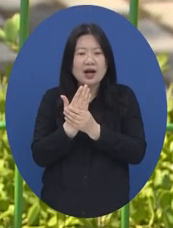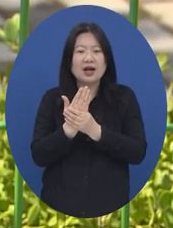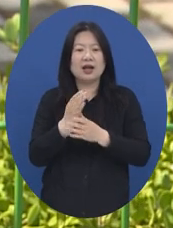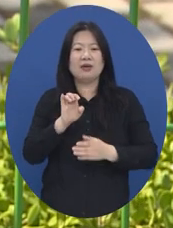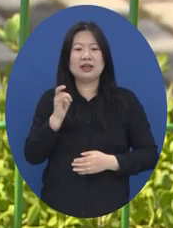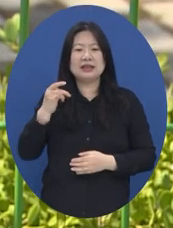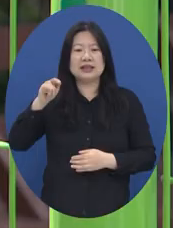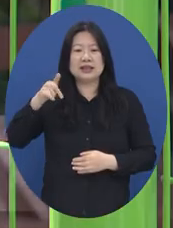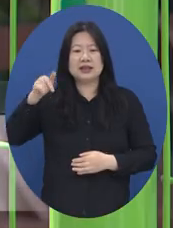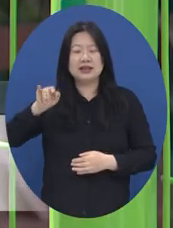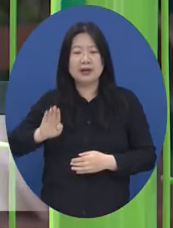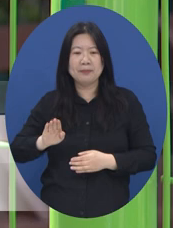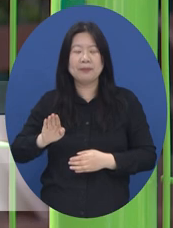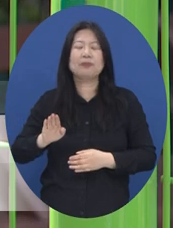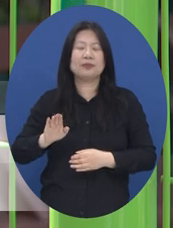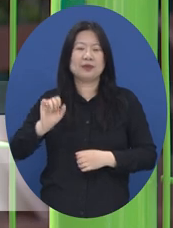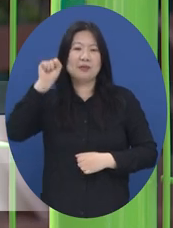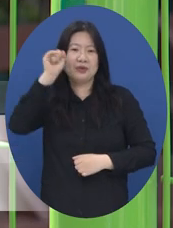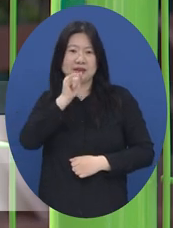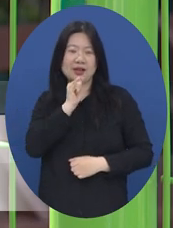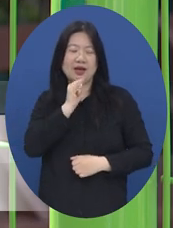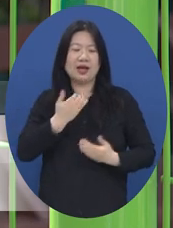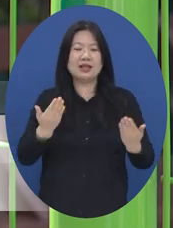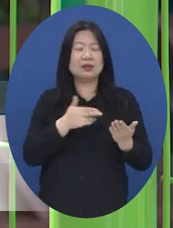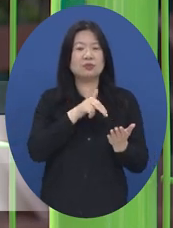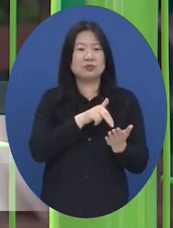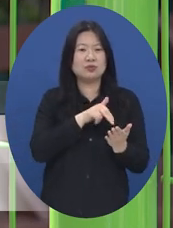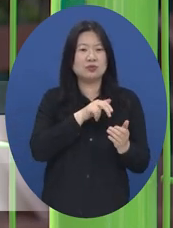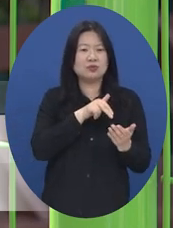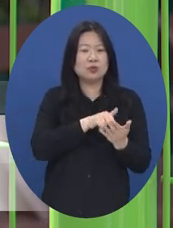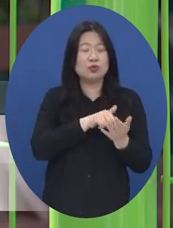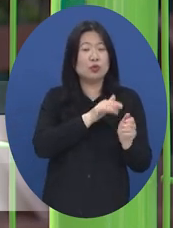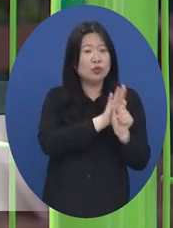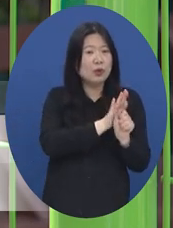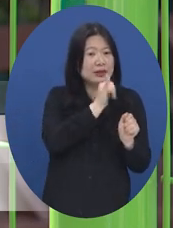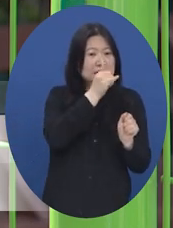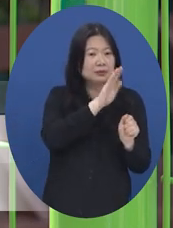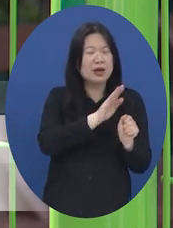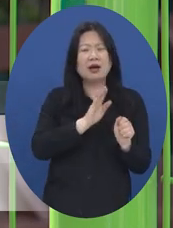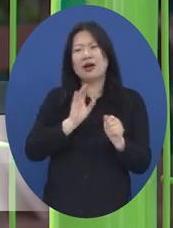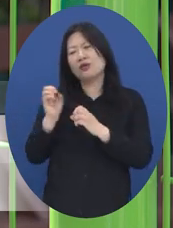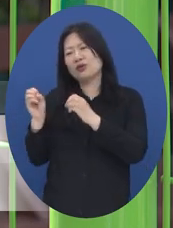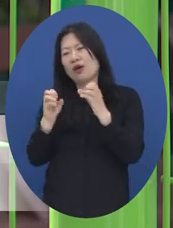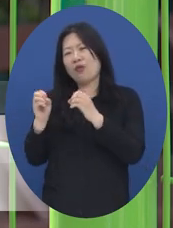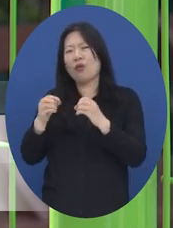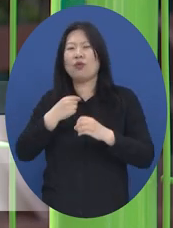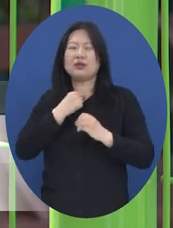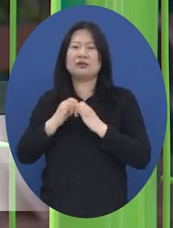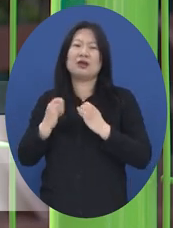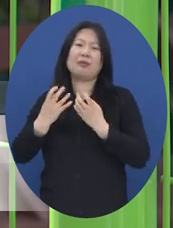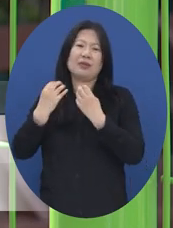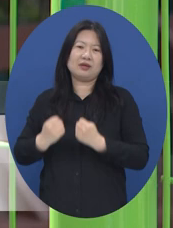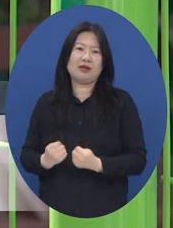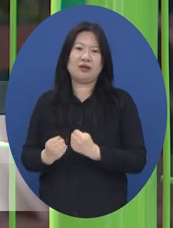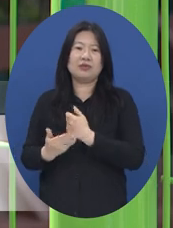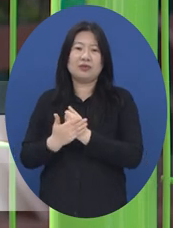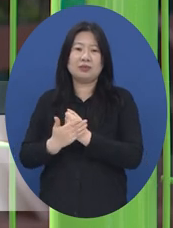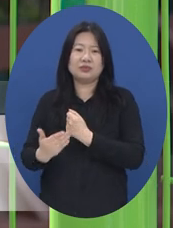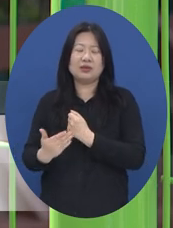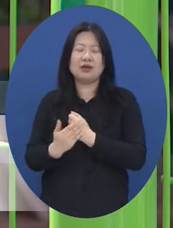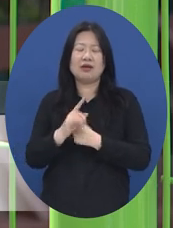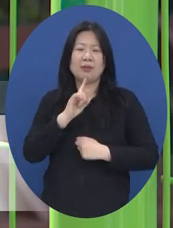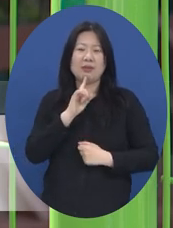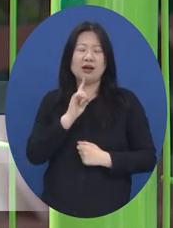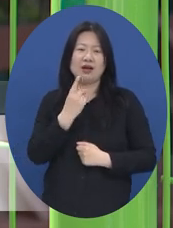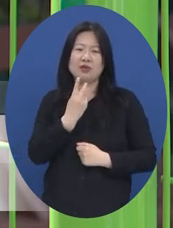있습니다. 일적으로 도와드리려고도 하지만 이렇게 말동무 해주기를 원하시는 분들도 너무 많으세요. 그럴 때 이렇게 한두